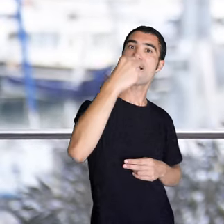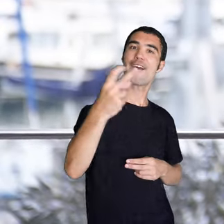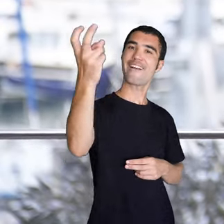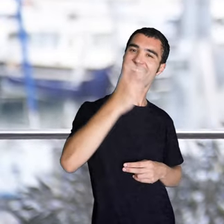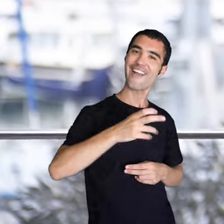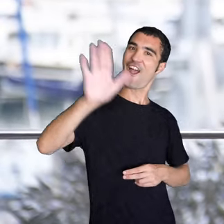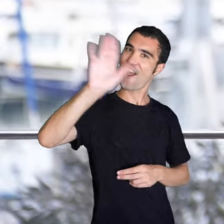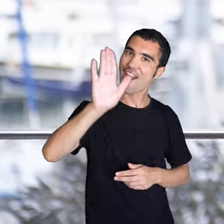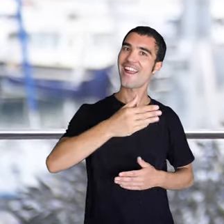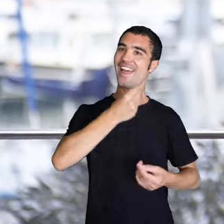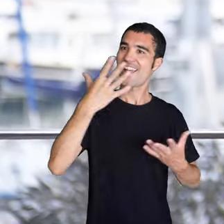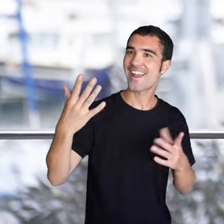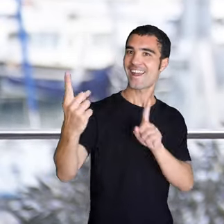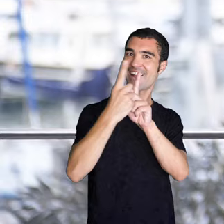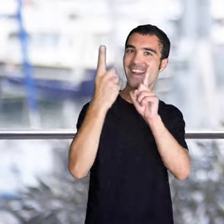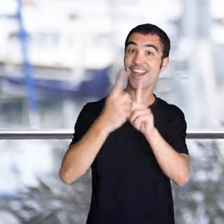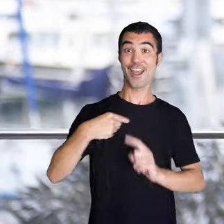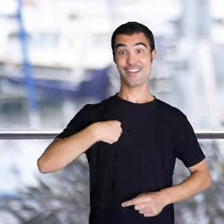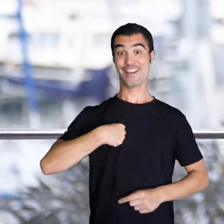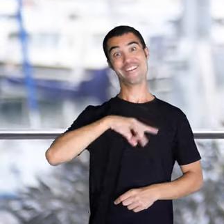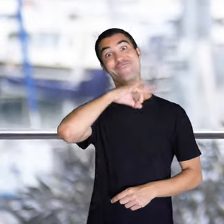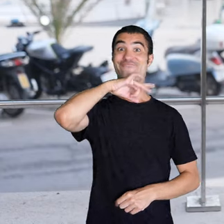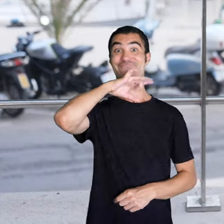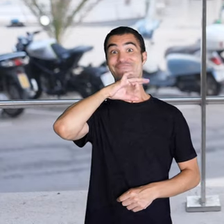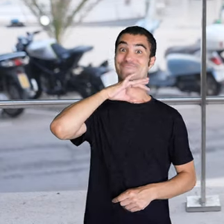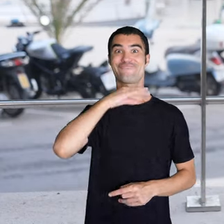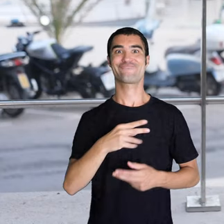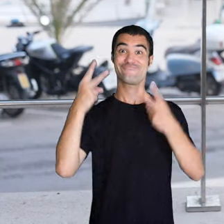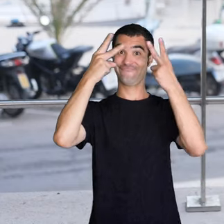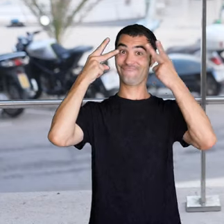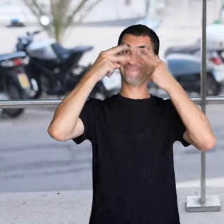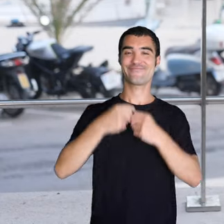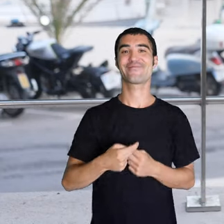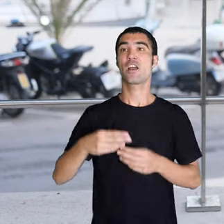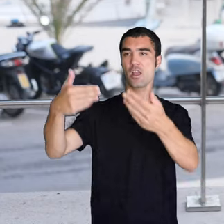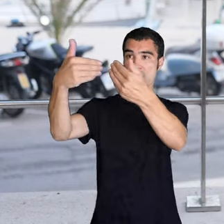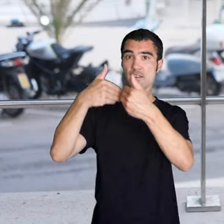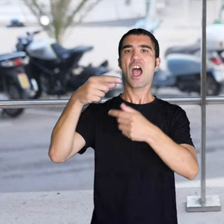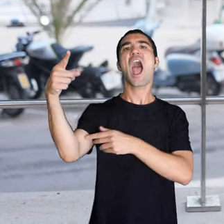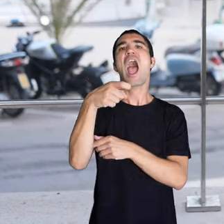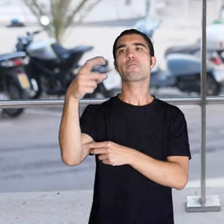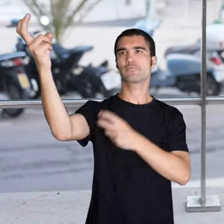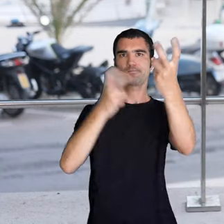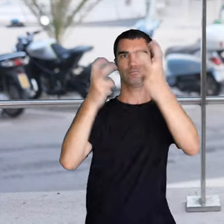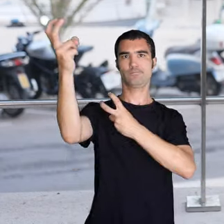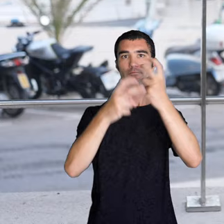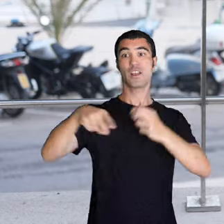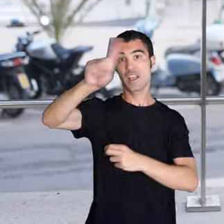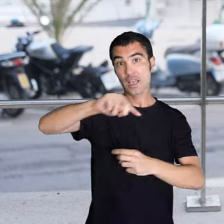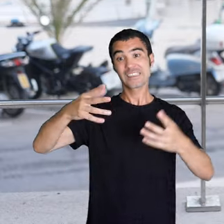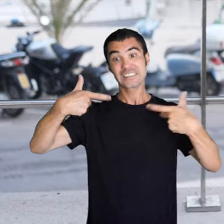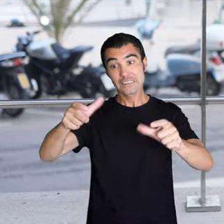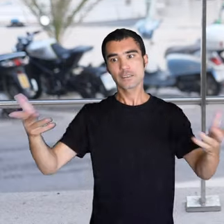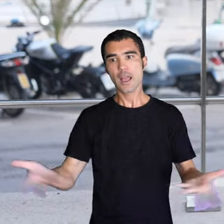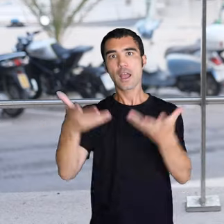i em feia bon pes i jo ben contenta que estava ells venien amb les barques que pescaven gamber perquè hi van ser promotors